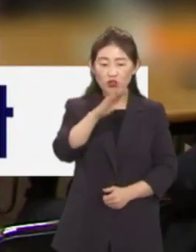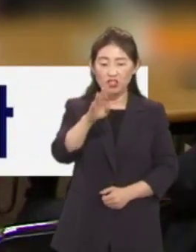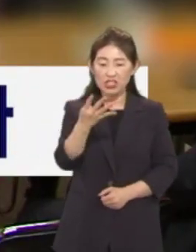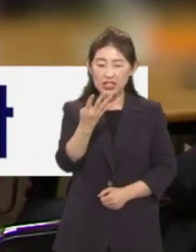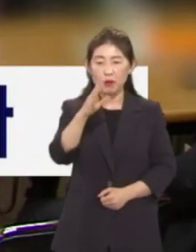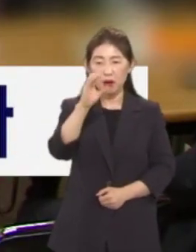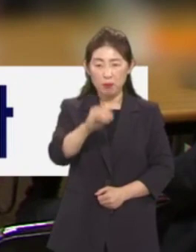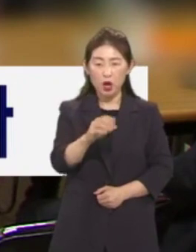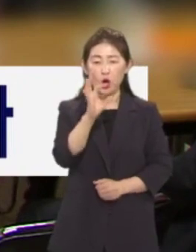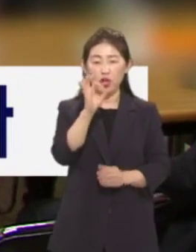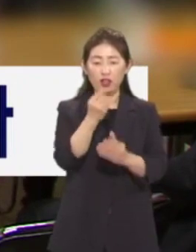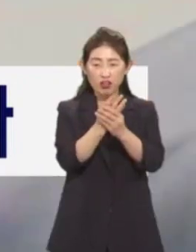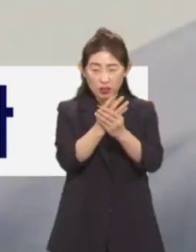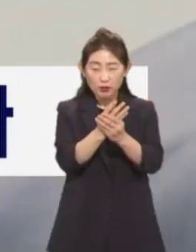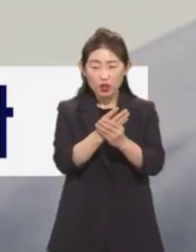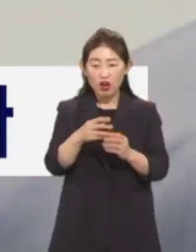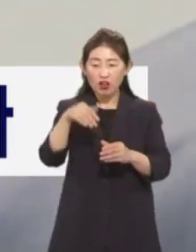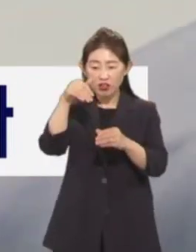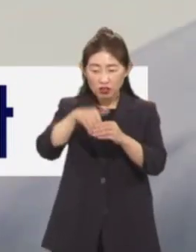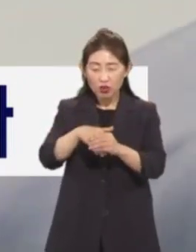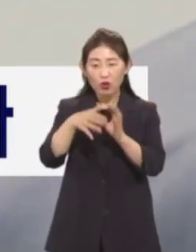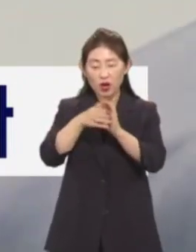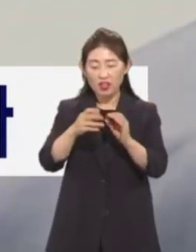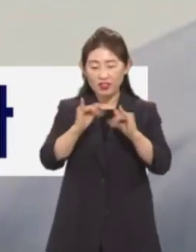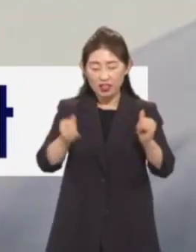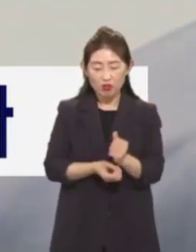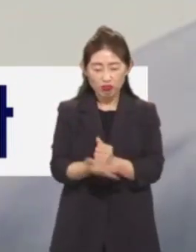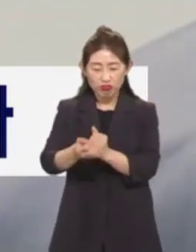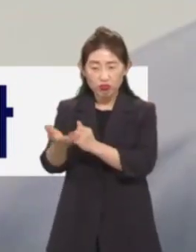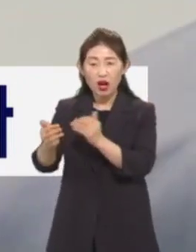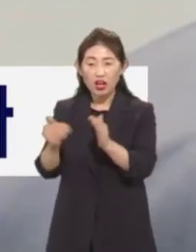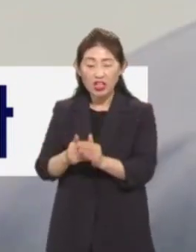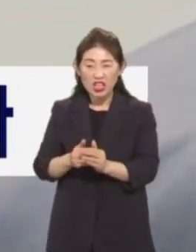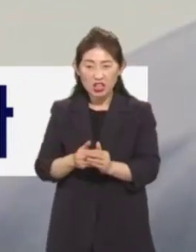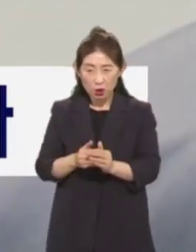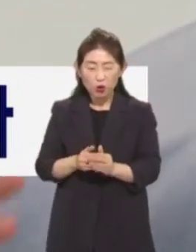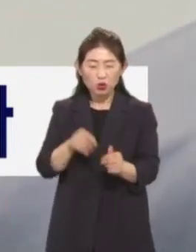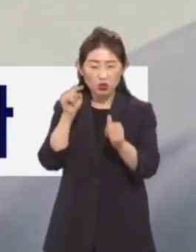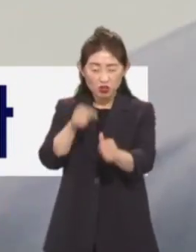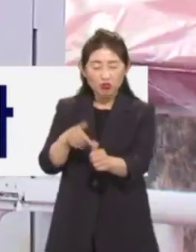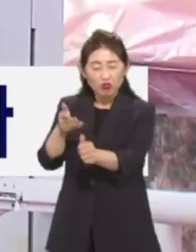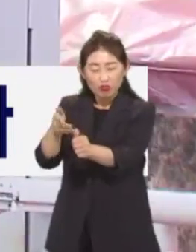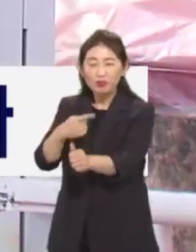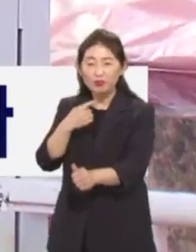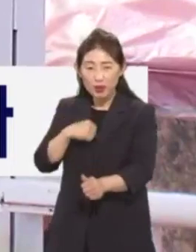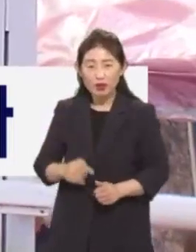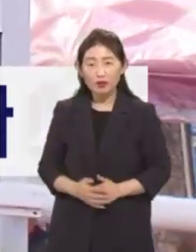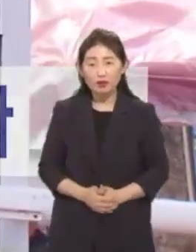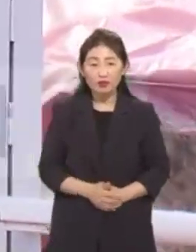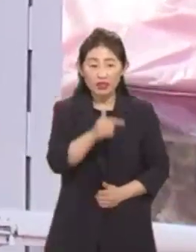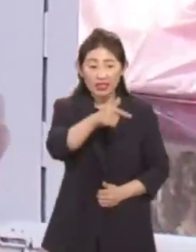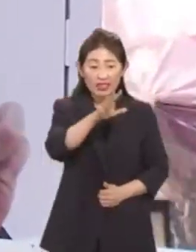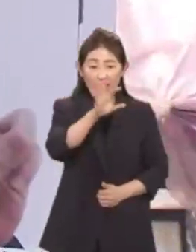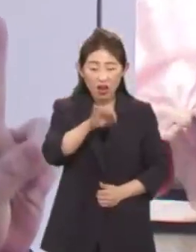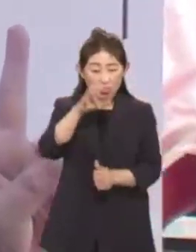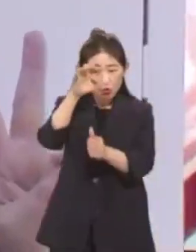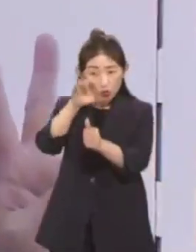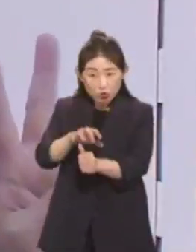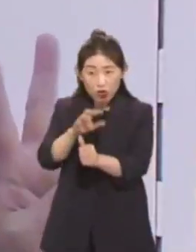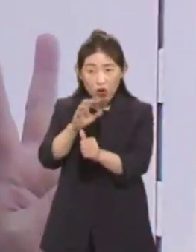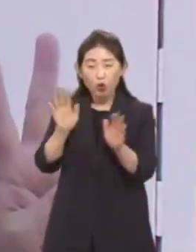상당의 금품을 선거운동 관계자들에게 제공하고 지시 권유한 혐의가 적용됐습니다. 강 감사에 대한 구속